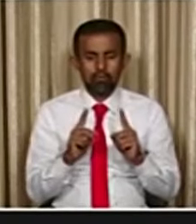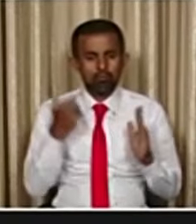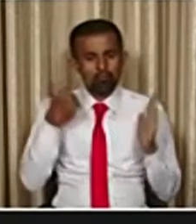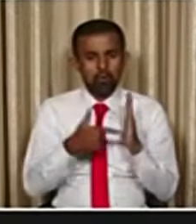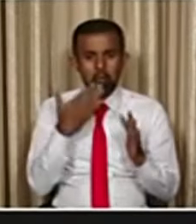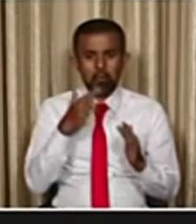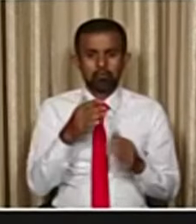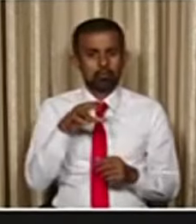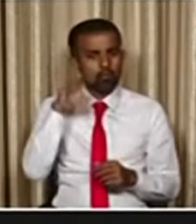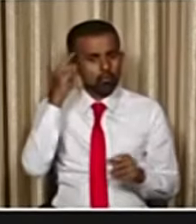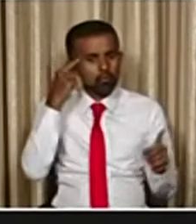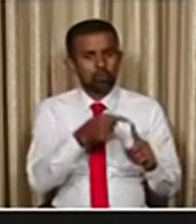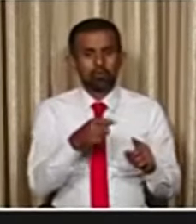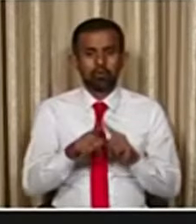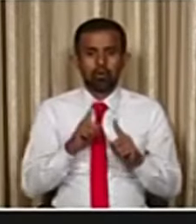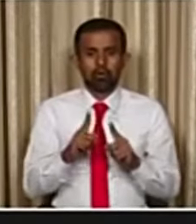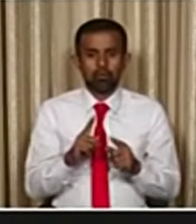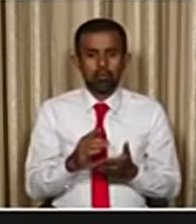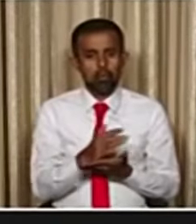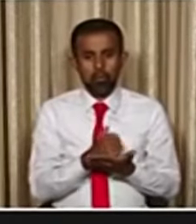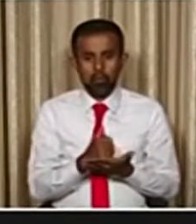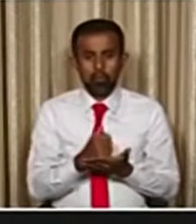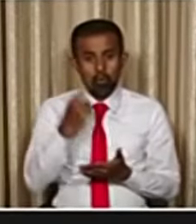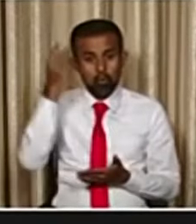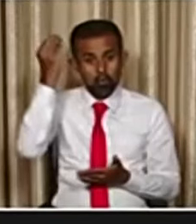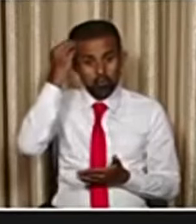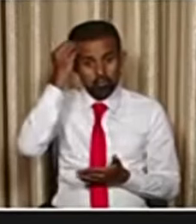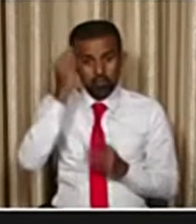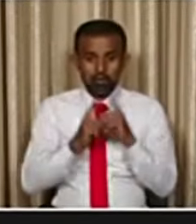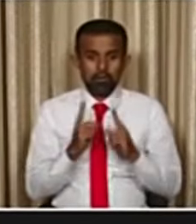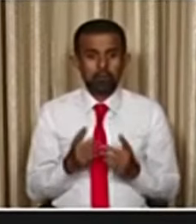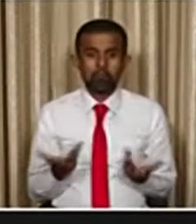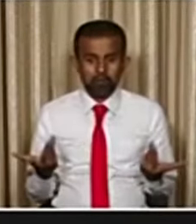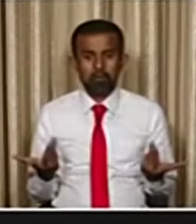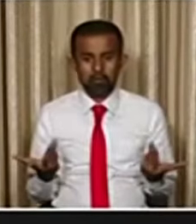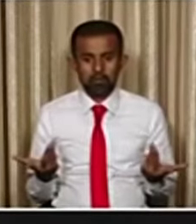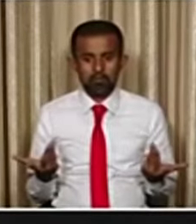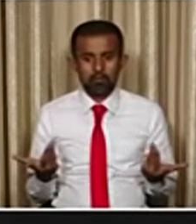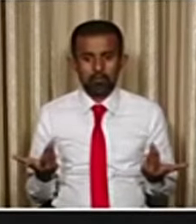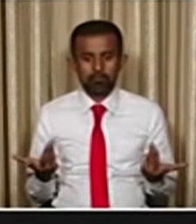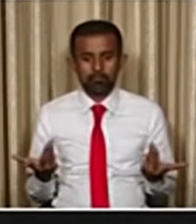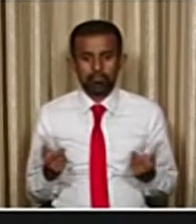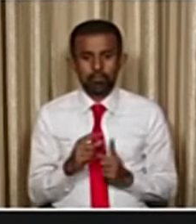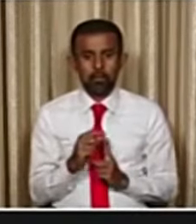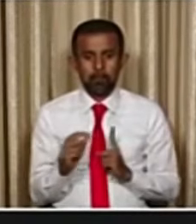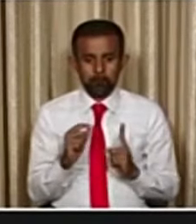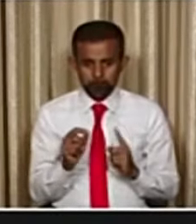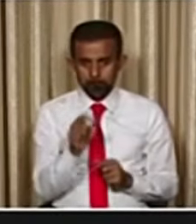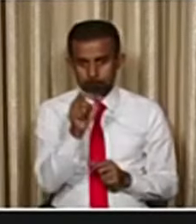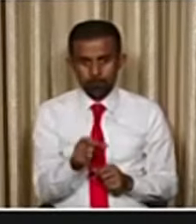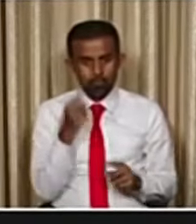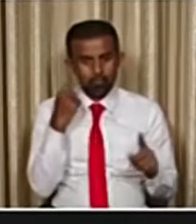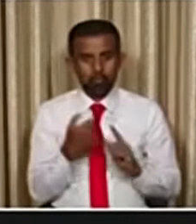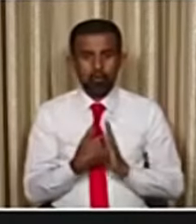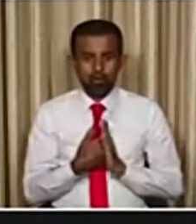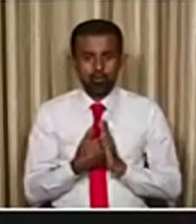ගැන, අවබෝධය ගැන. හැම දෙයක්ම ඔළුවේ තියාගෙන කතා කරන්න පුළුවන් කමක් නැහැ. ඒ නිසා කරුණා කරලා පාර්ලිමේන්තුවේ මන්ත්‍රීවරු